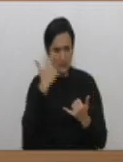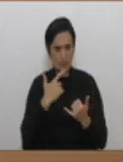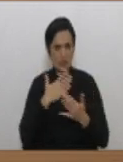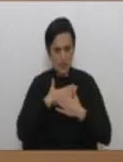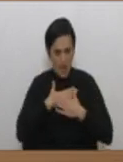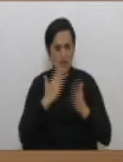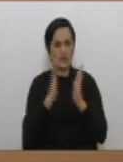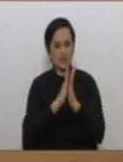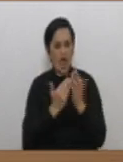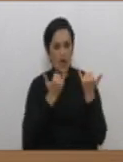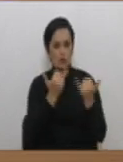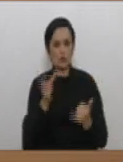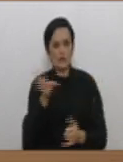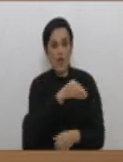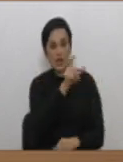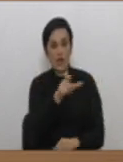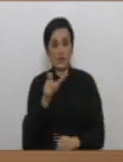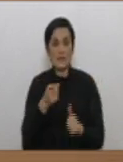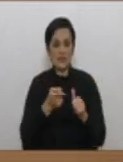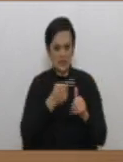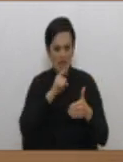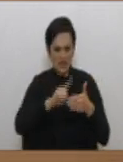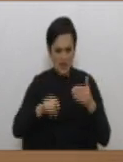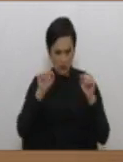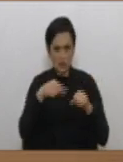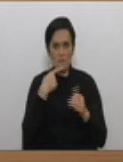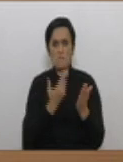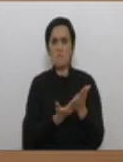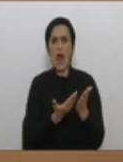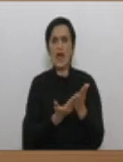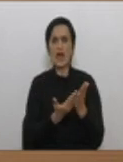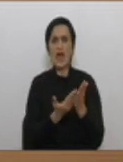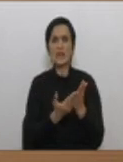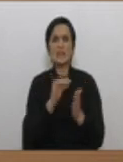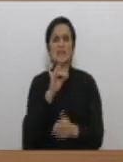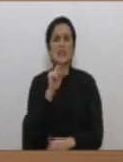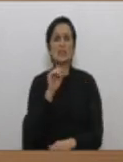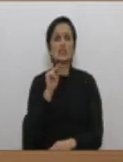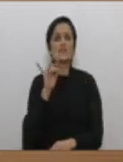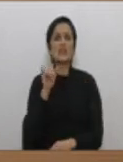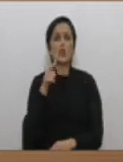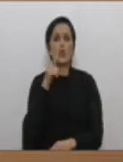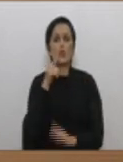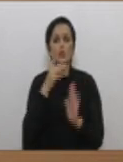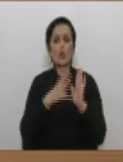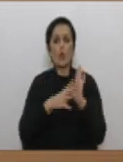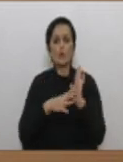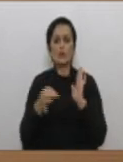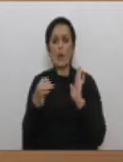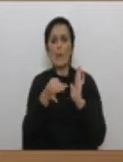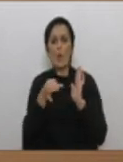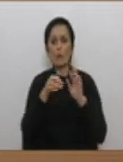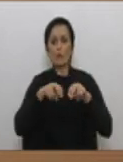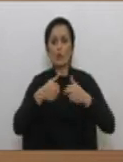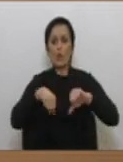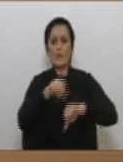ტაშ უკრავ ყველა ადამიანს. Სახელი და გვარები შემიძლია, მაგალითად ეს იზა ჩირგვაძე, რომელიც ქუთაისის 99-ე უბნის